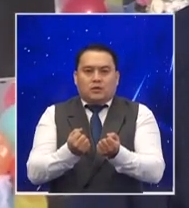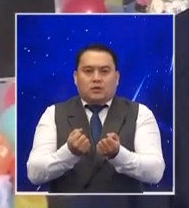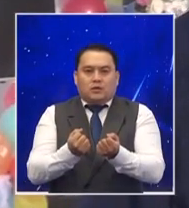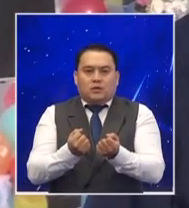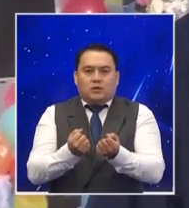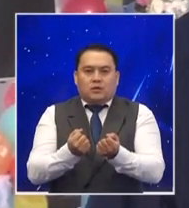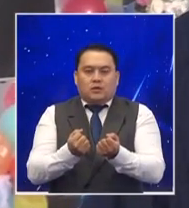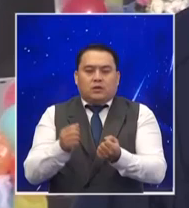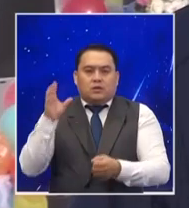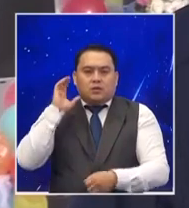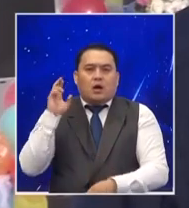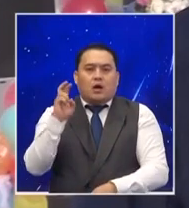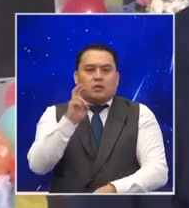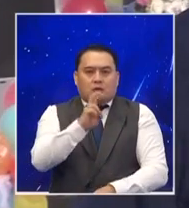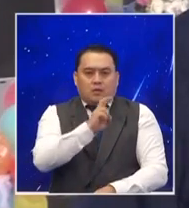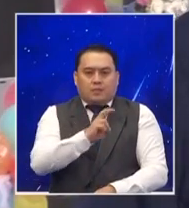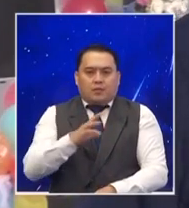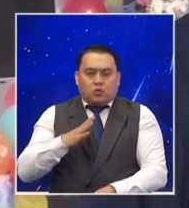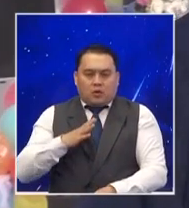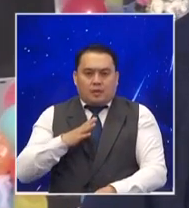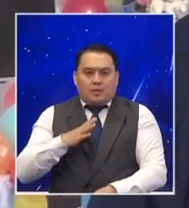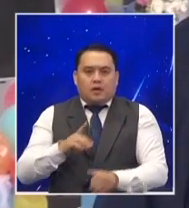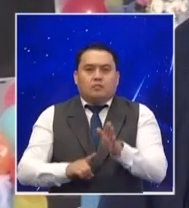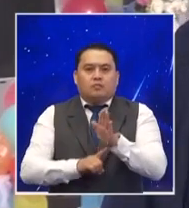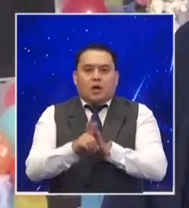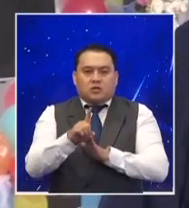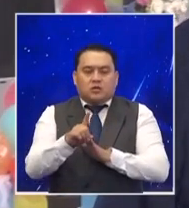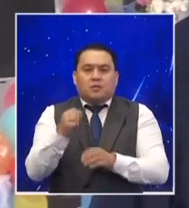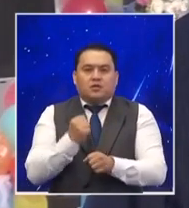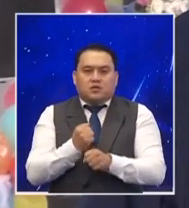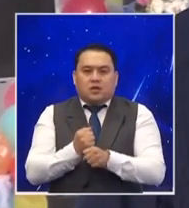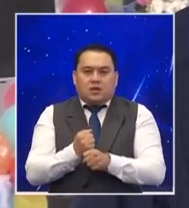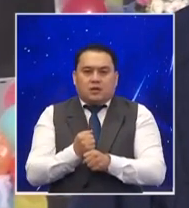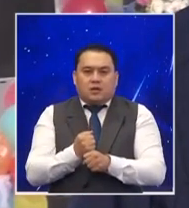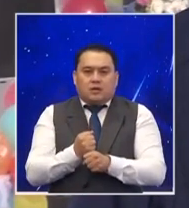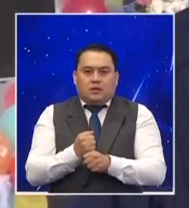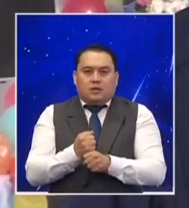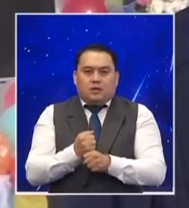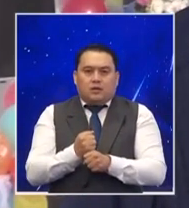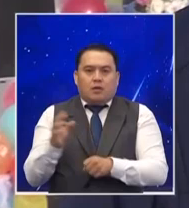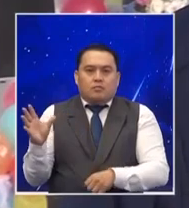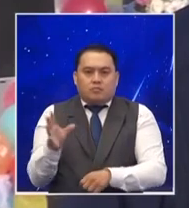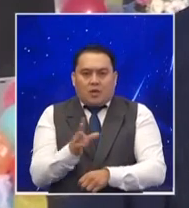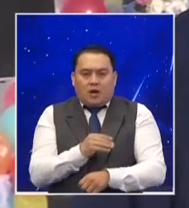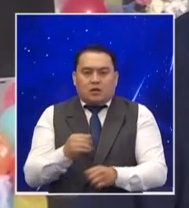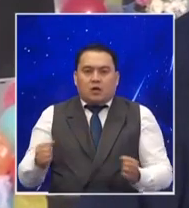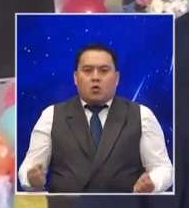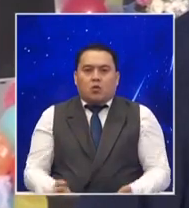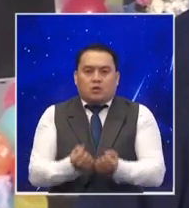ауыл адамдарын аралап жүріп айттық, осындай бір бастама жасайық деп жатырмыз деп. Барлығы